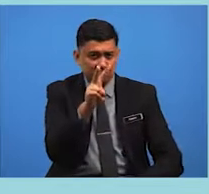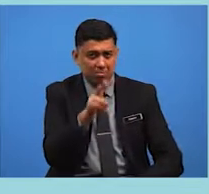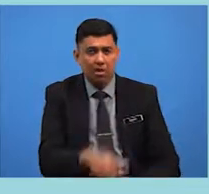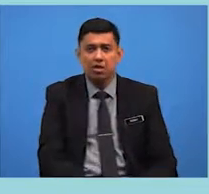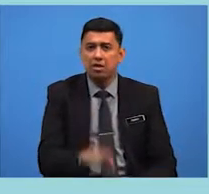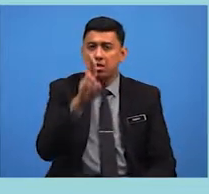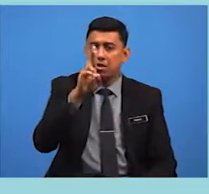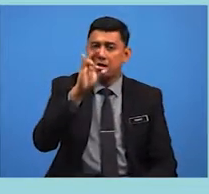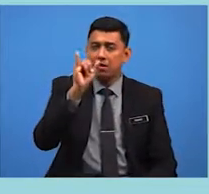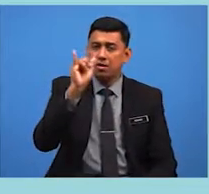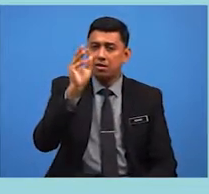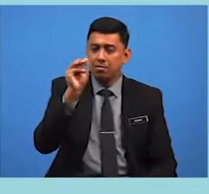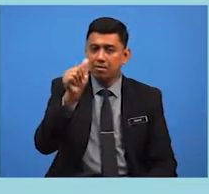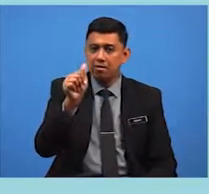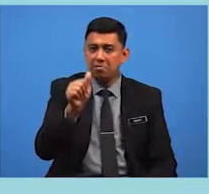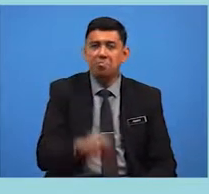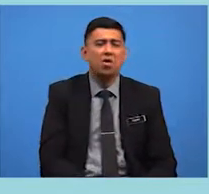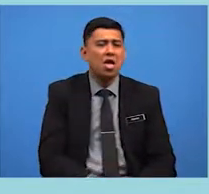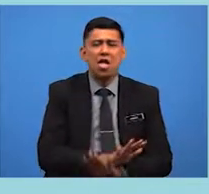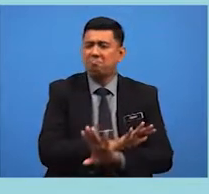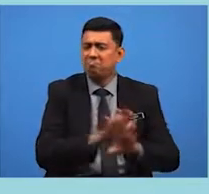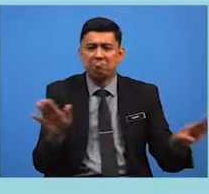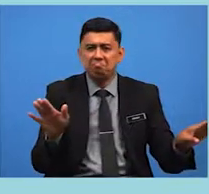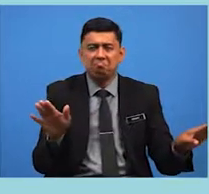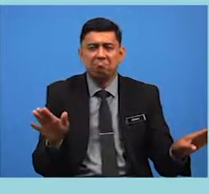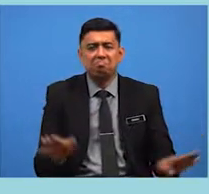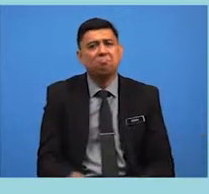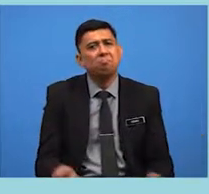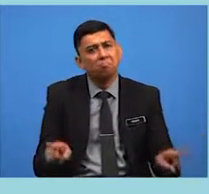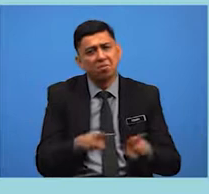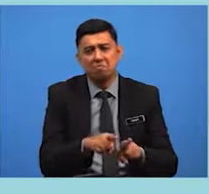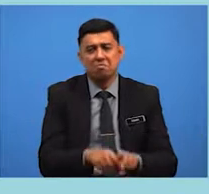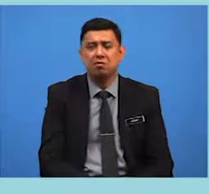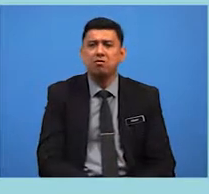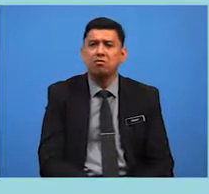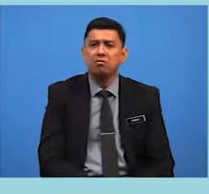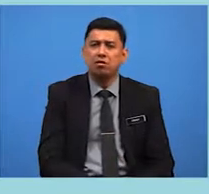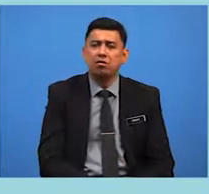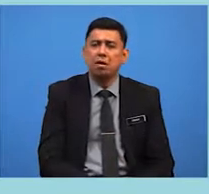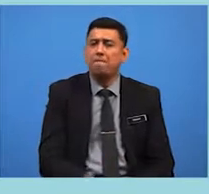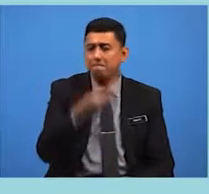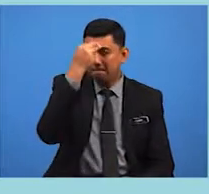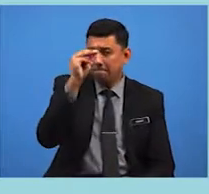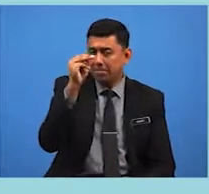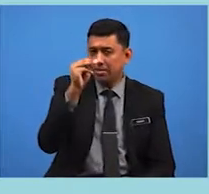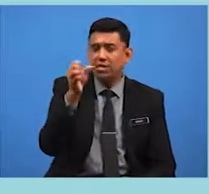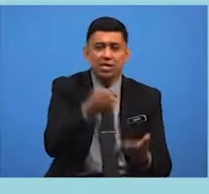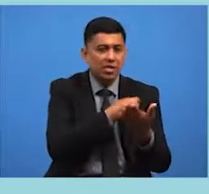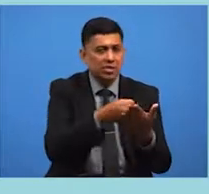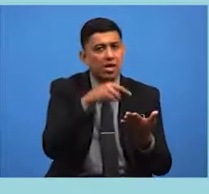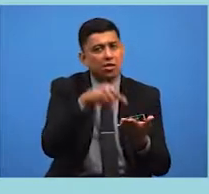rima akhir pada setiap baris sajak ini juga tidak sama. Maka sajak